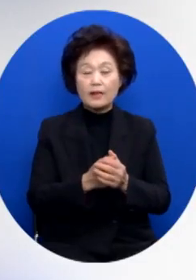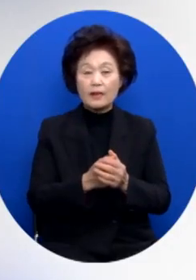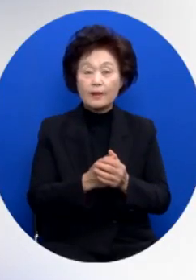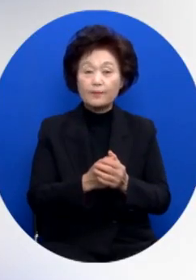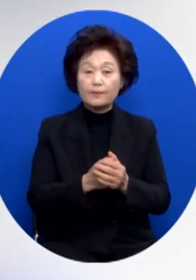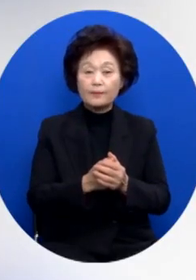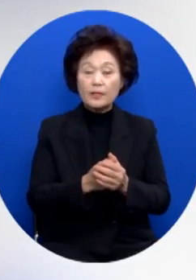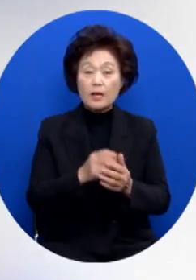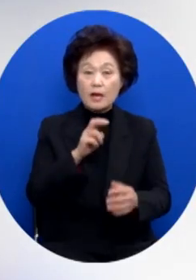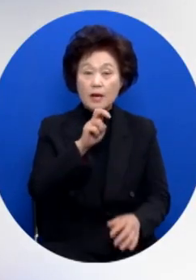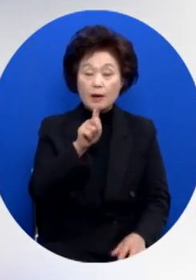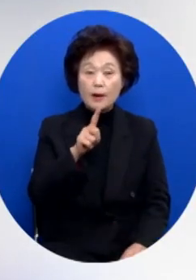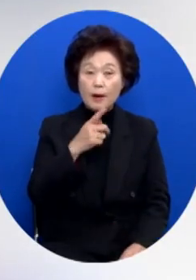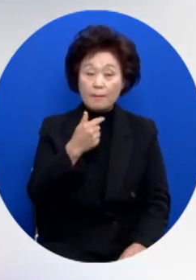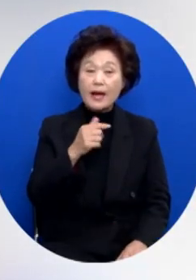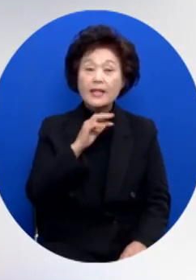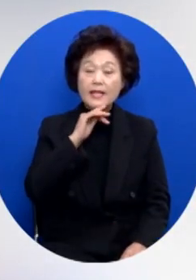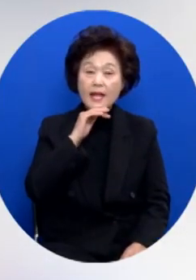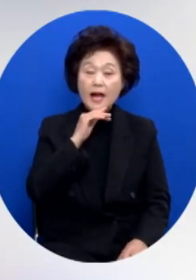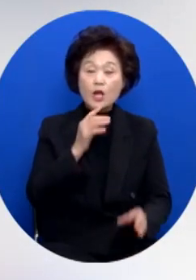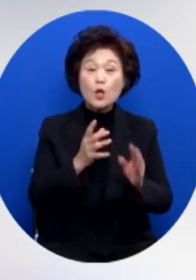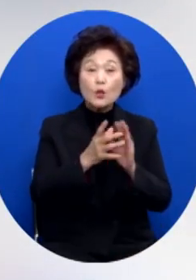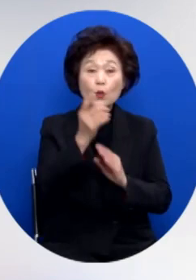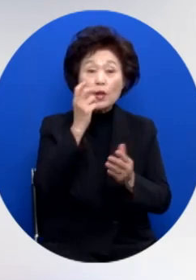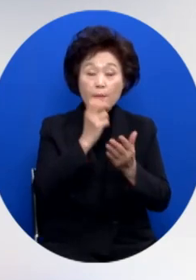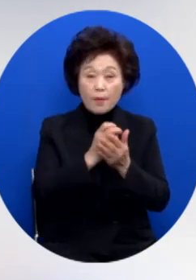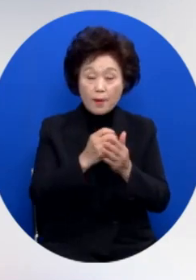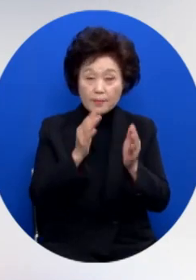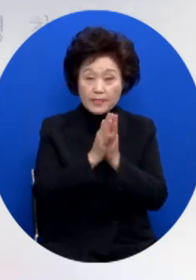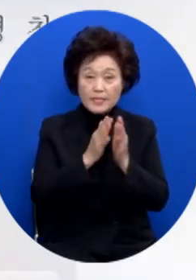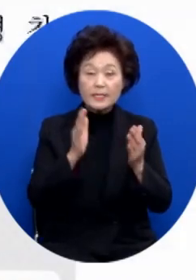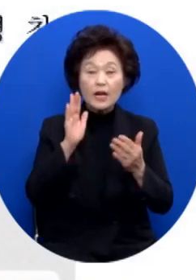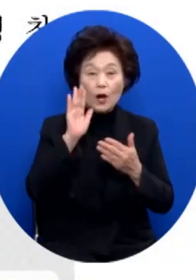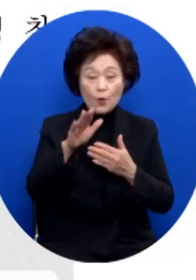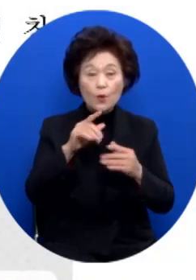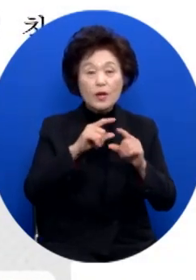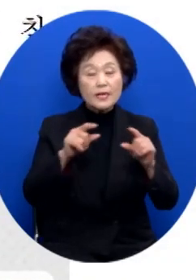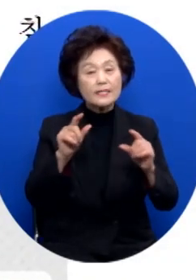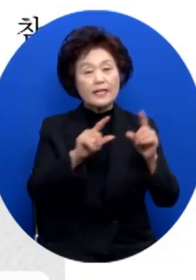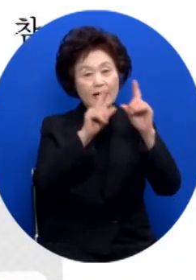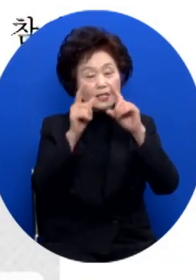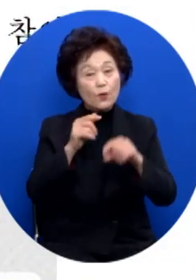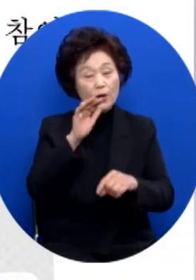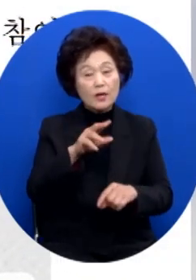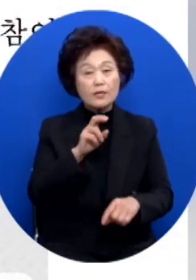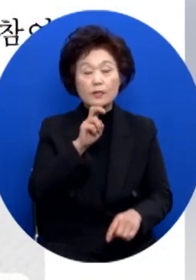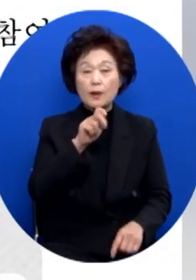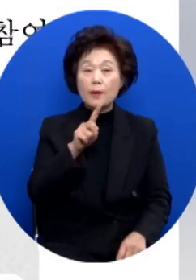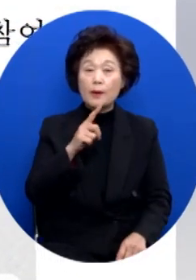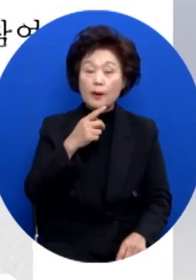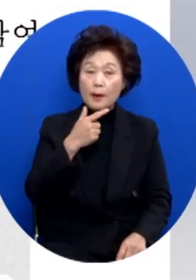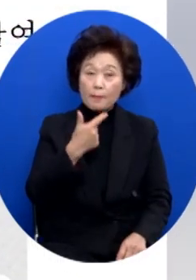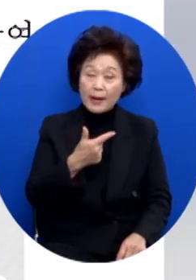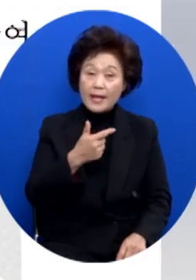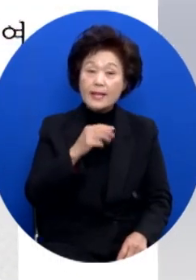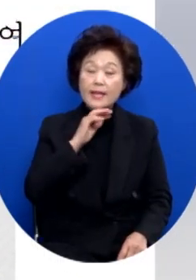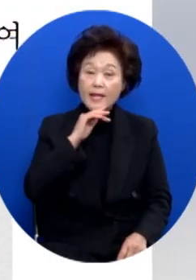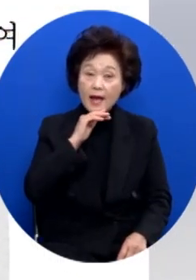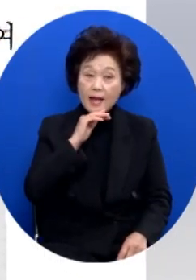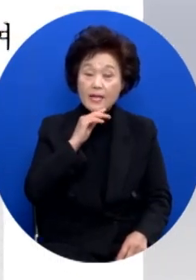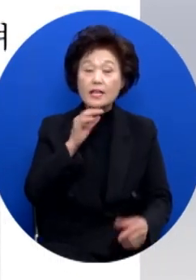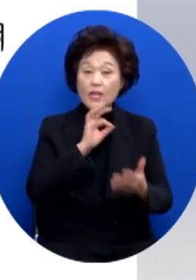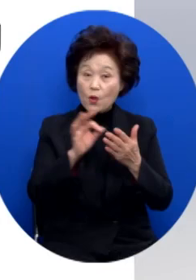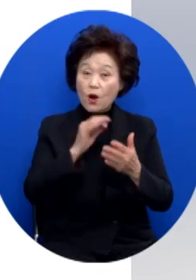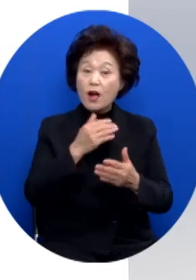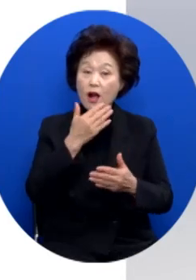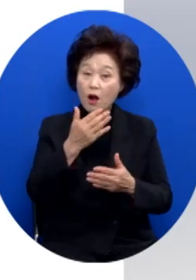법제처에 따르면 만나이 통일법이 시행된 이후 일상생활에서 만나이를 사용해본 경험이 있다고 답한 사람이 약